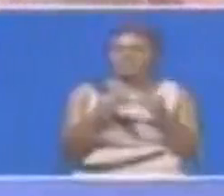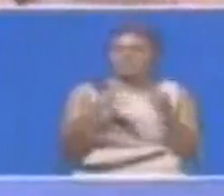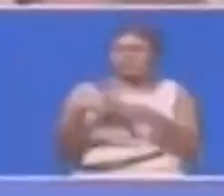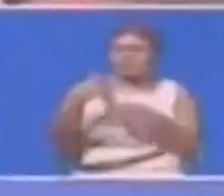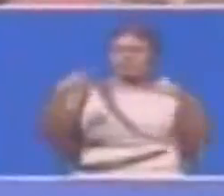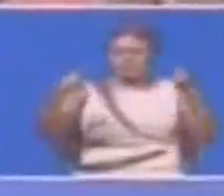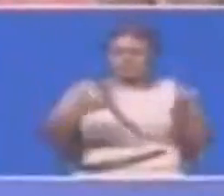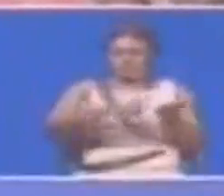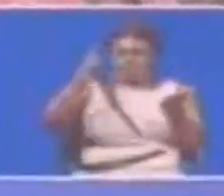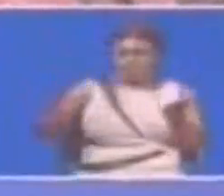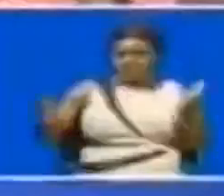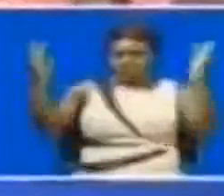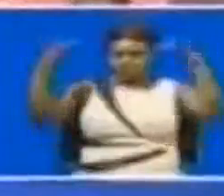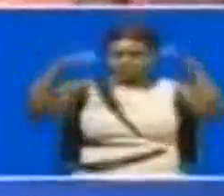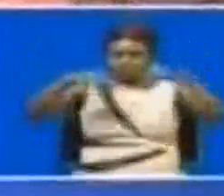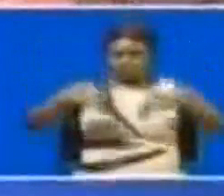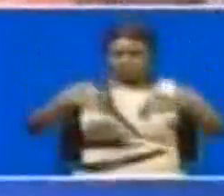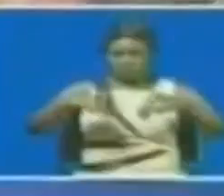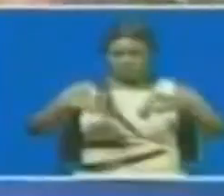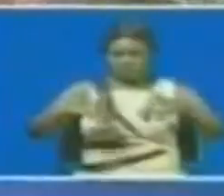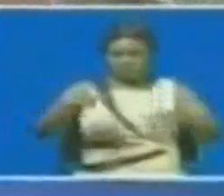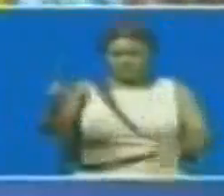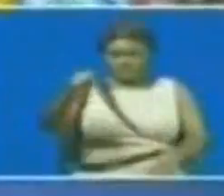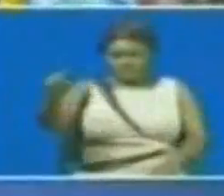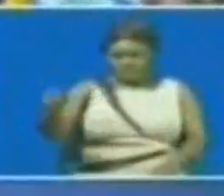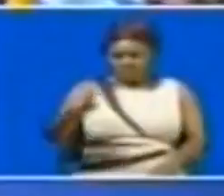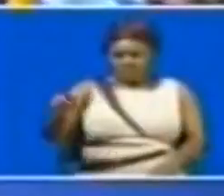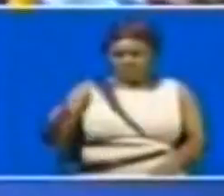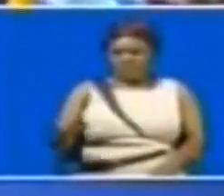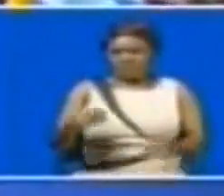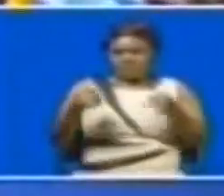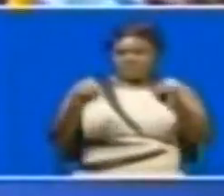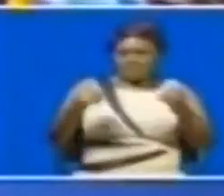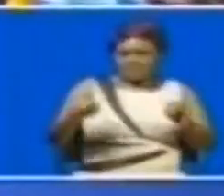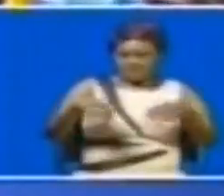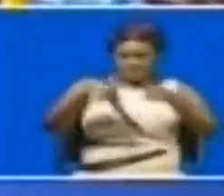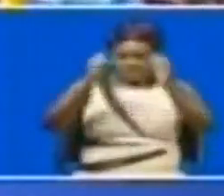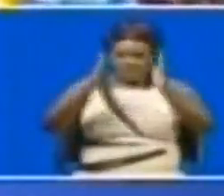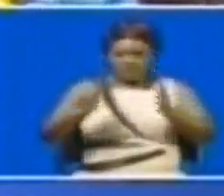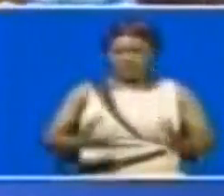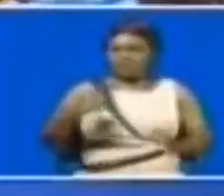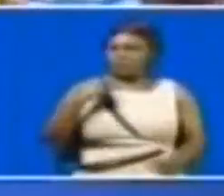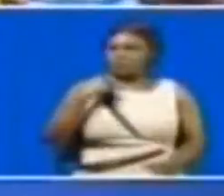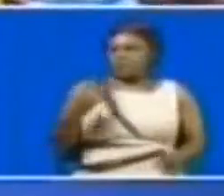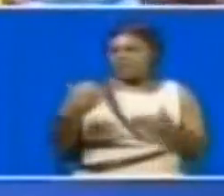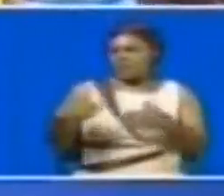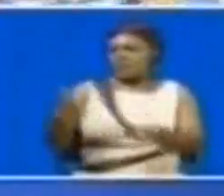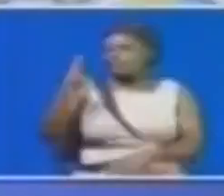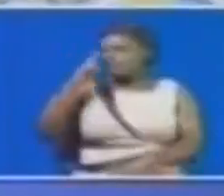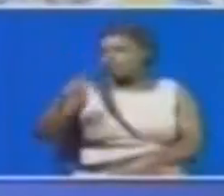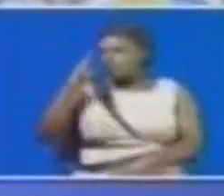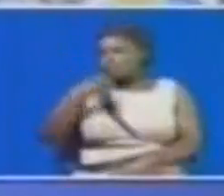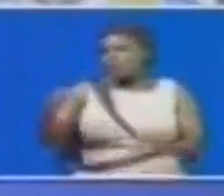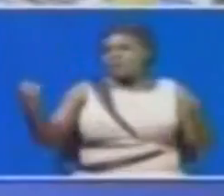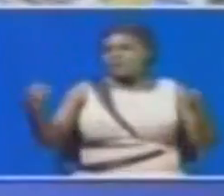Baada kufaulu kumuondoa kwenye kongamano, walimlimbikizia makosa. Licha ya jitihada za mwenyekiti huyo kuwaambia waache mzaha,